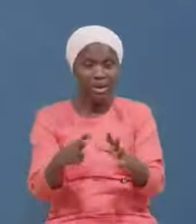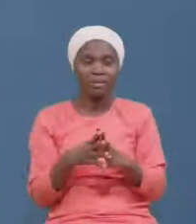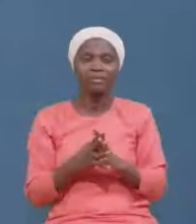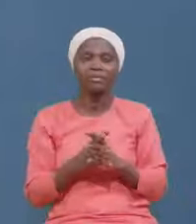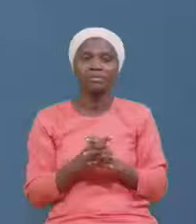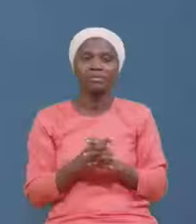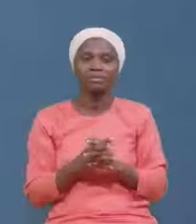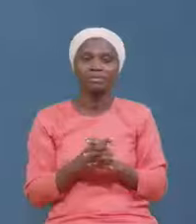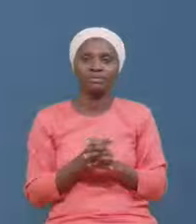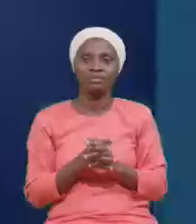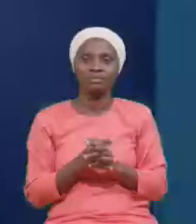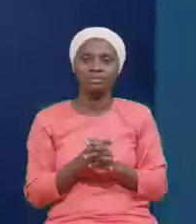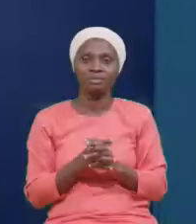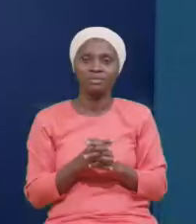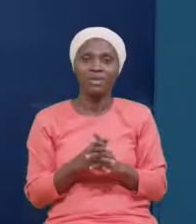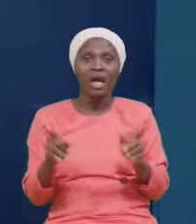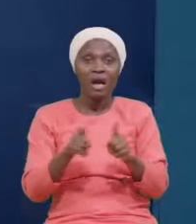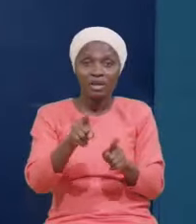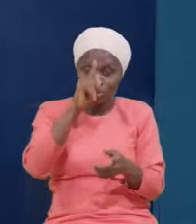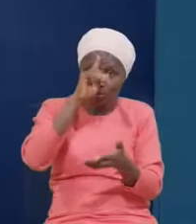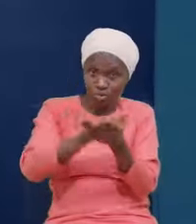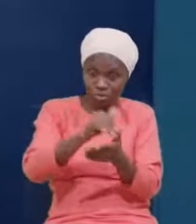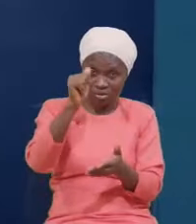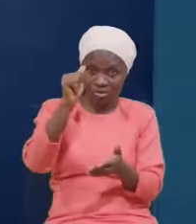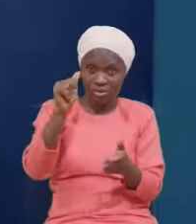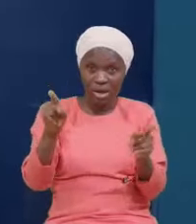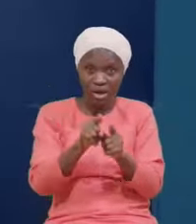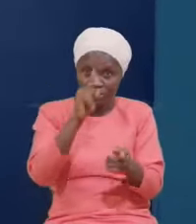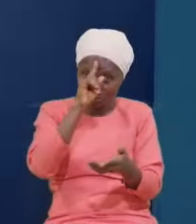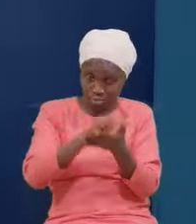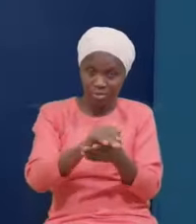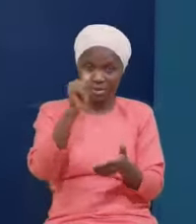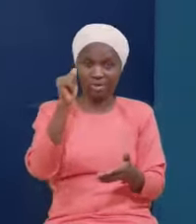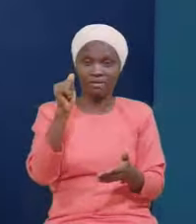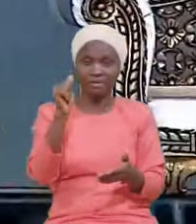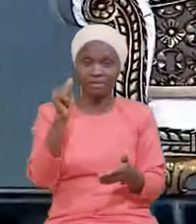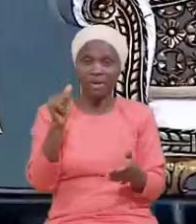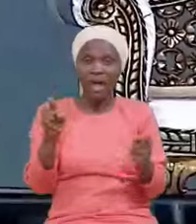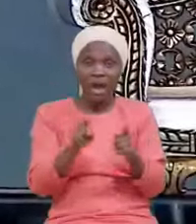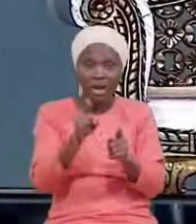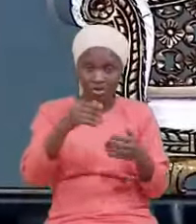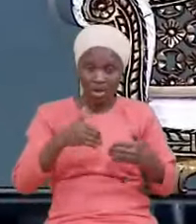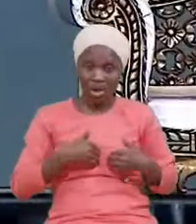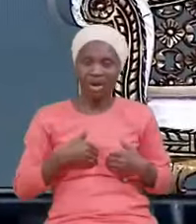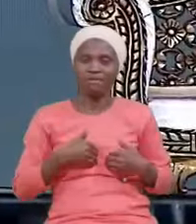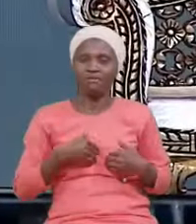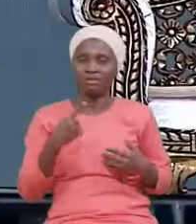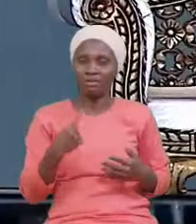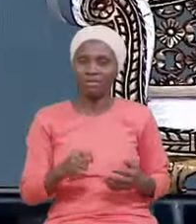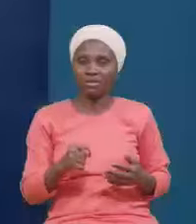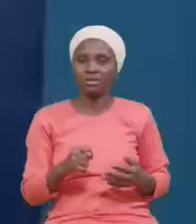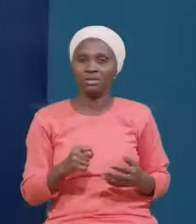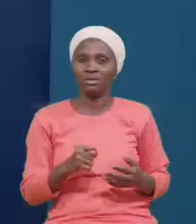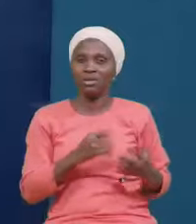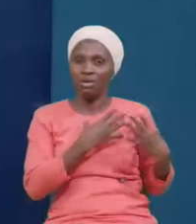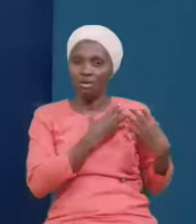అది జరగబోతోంది. As you trust, as you believe, మీరు నమ్మగా, as you have confidence in the